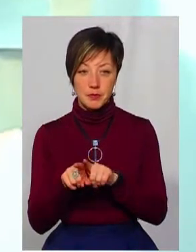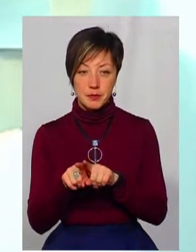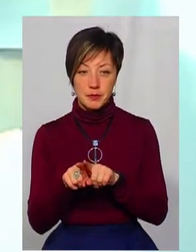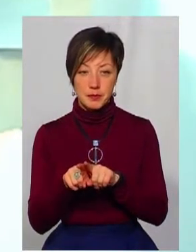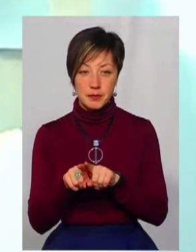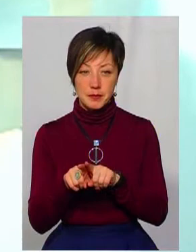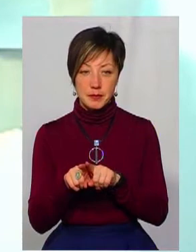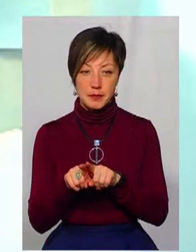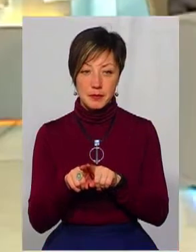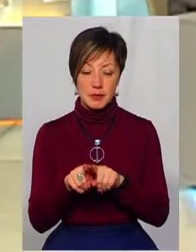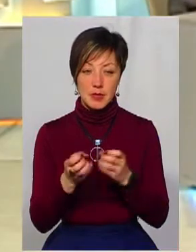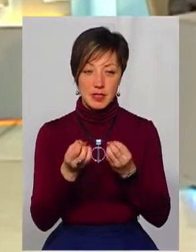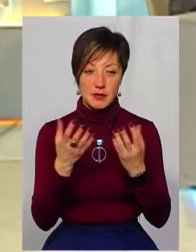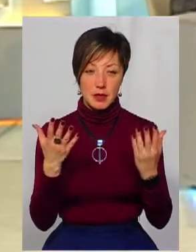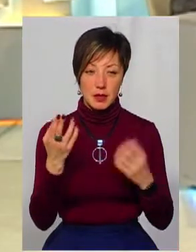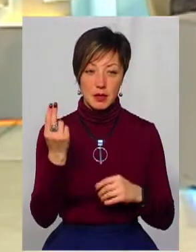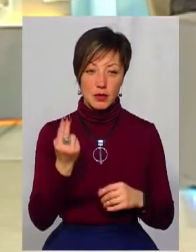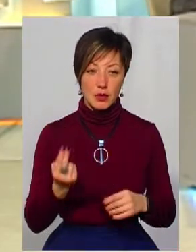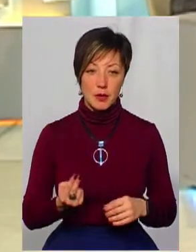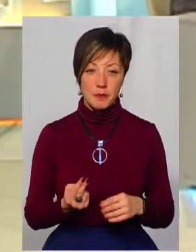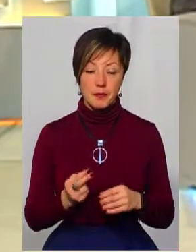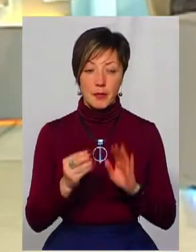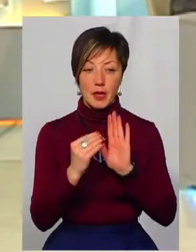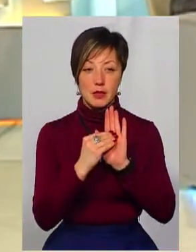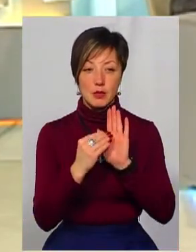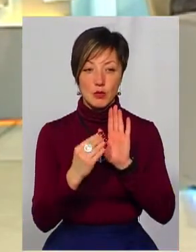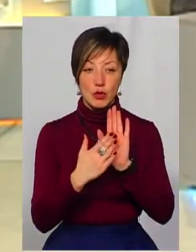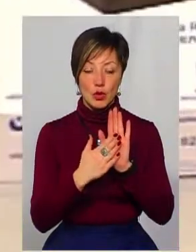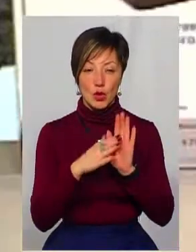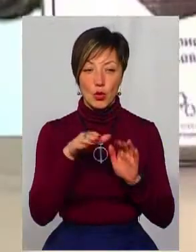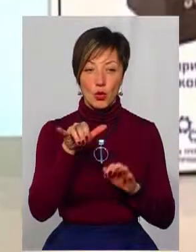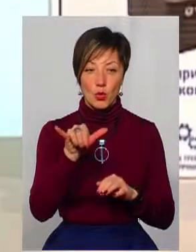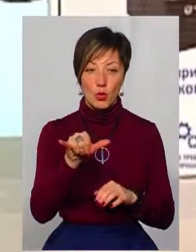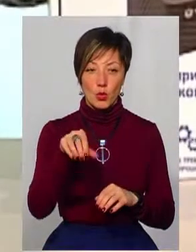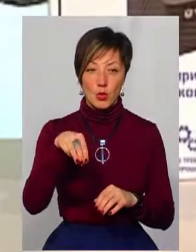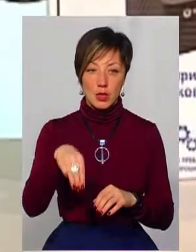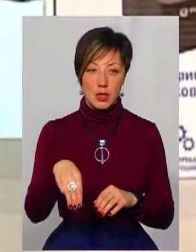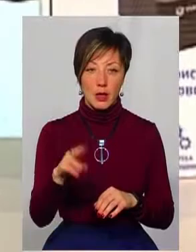от така от розкрасочка із позначкою УТБ.